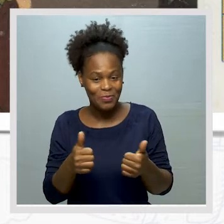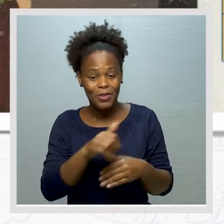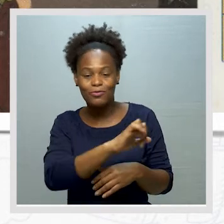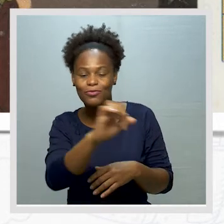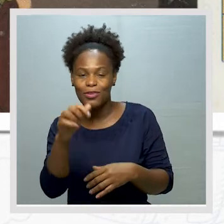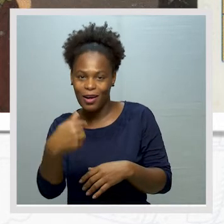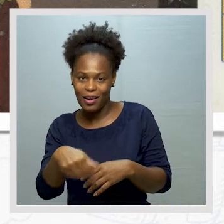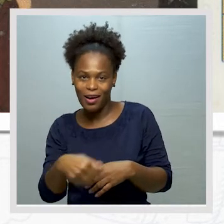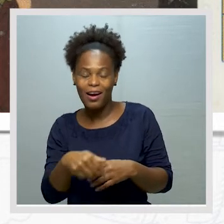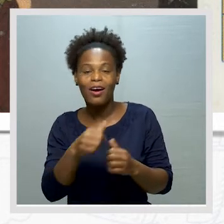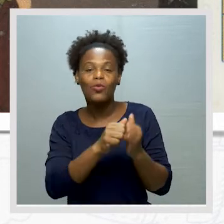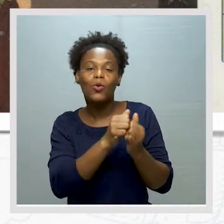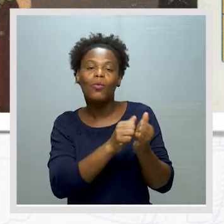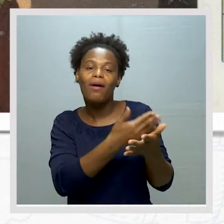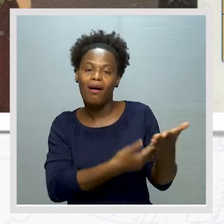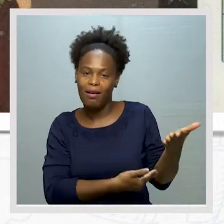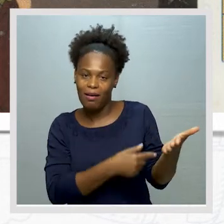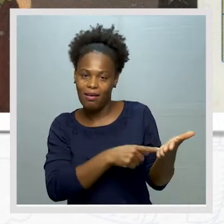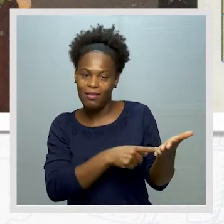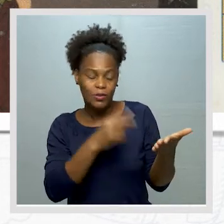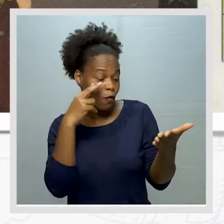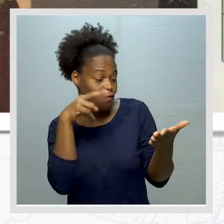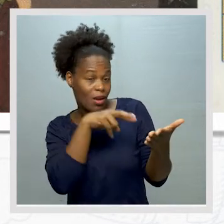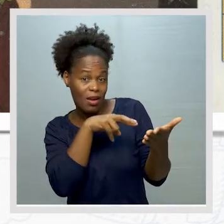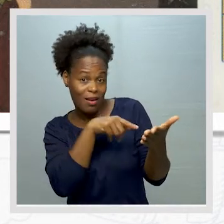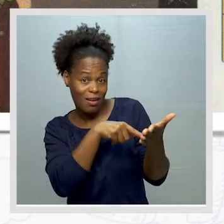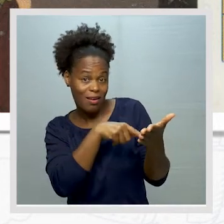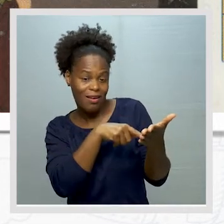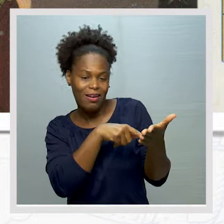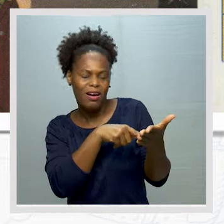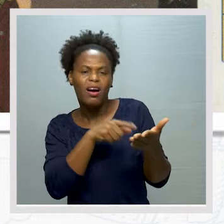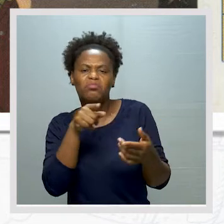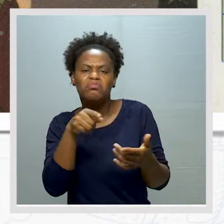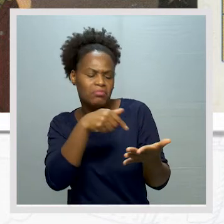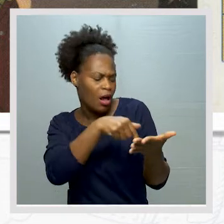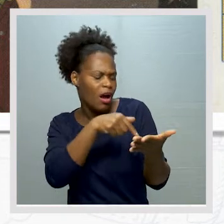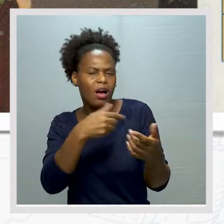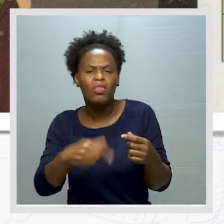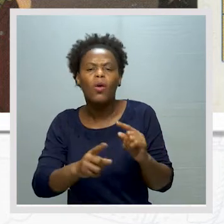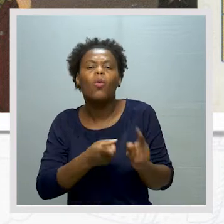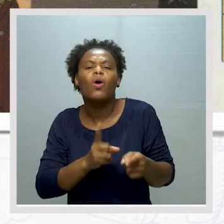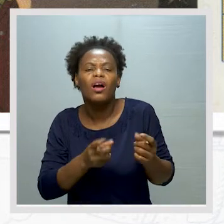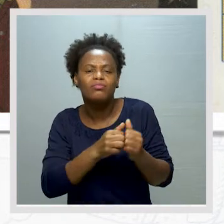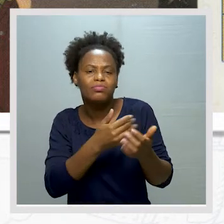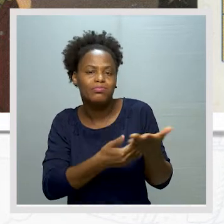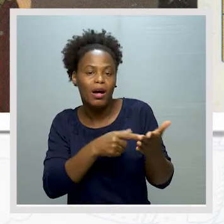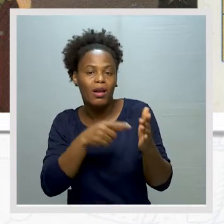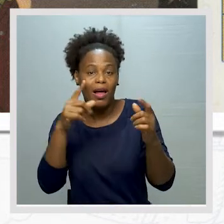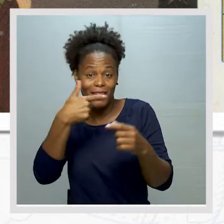là votre document. Regardez bien ce que vous avez sur votre